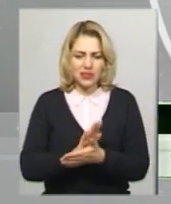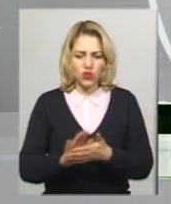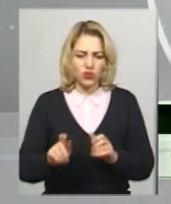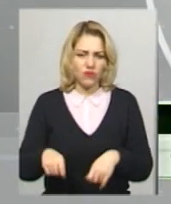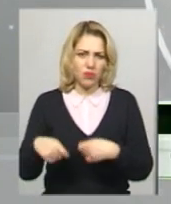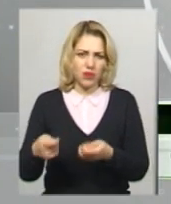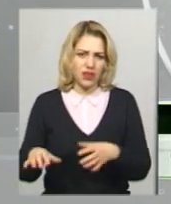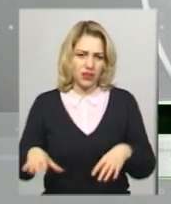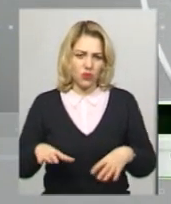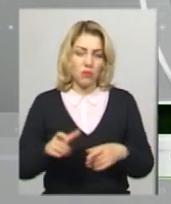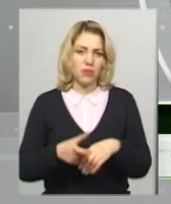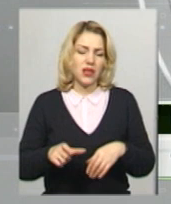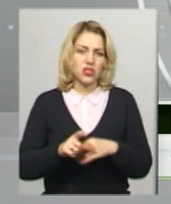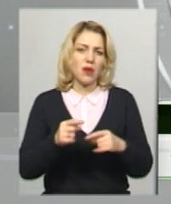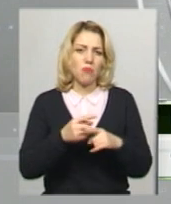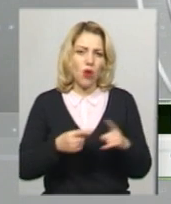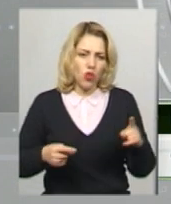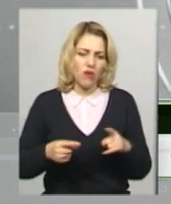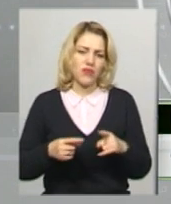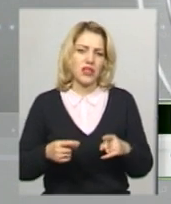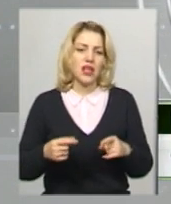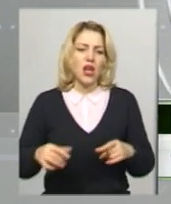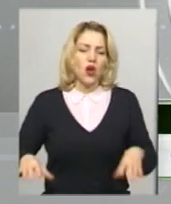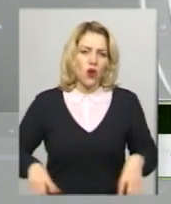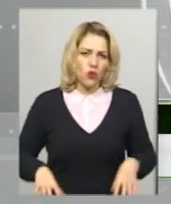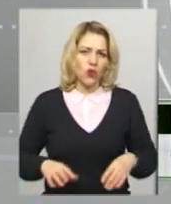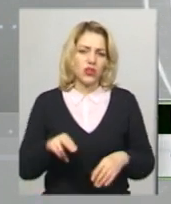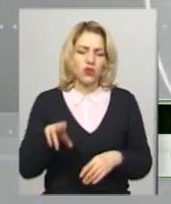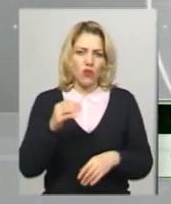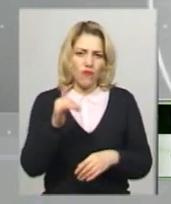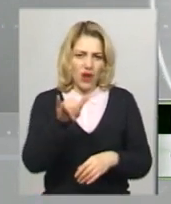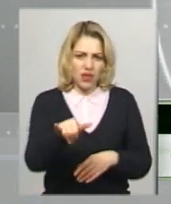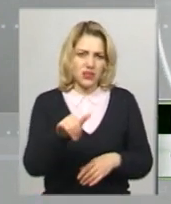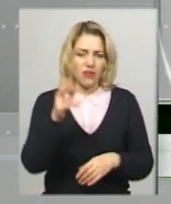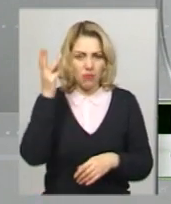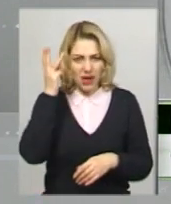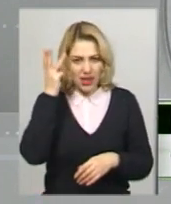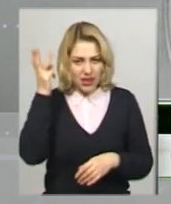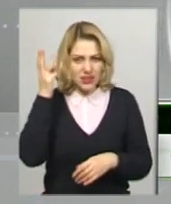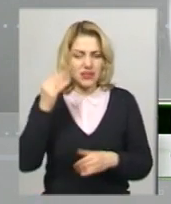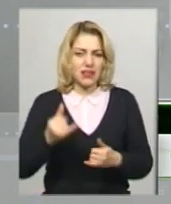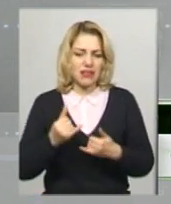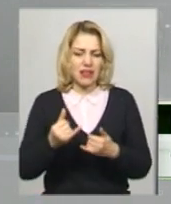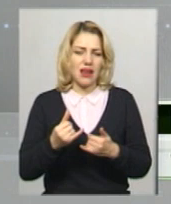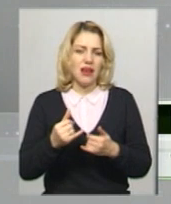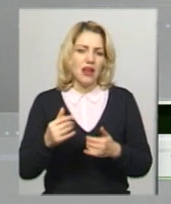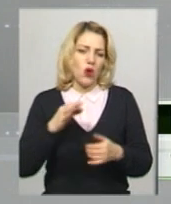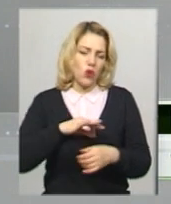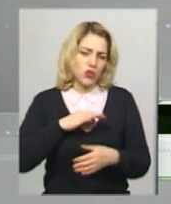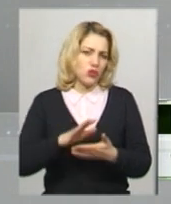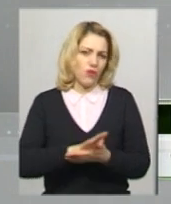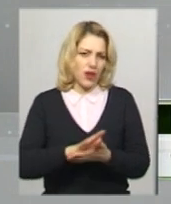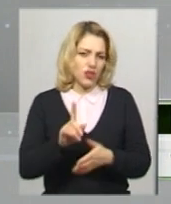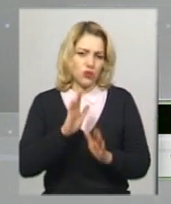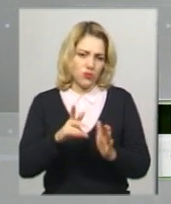більше половини діючих коней до вас, у Хмельницькій, безкоштовно, для користування, щоб